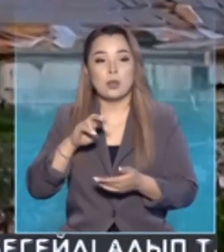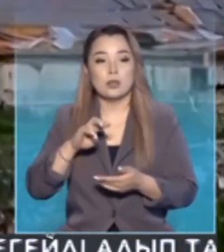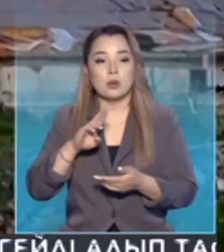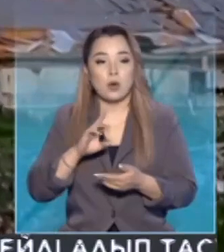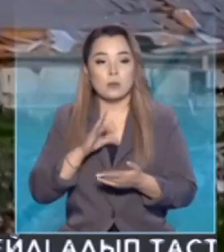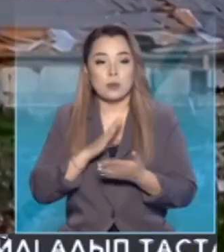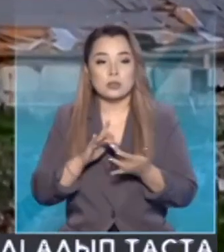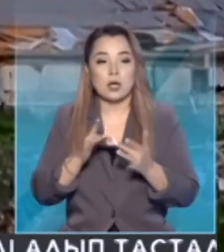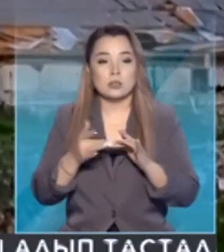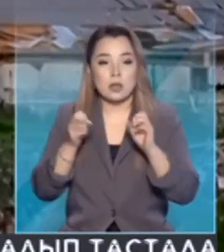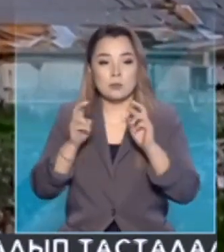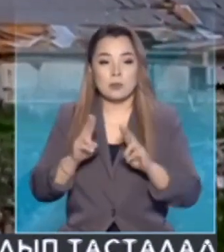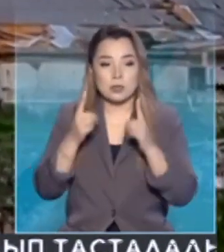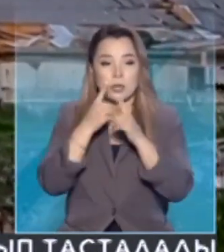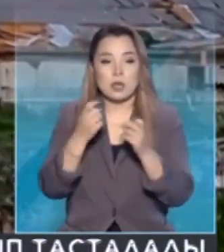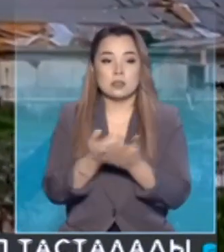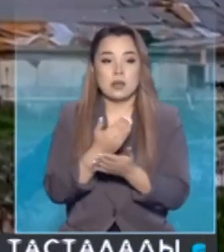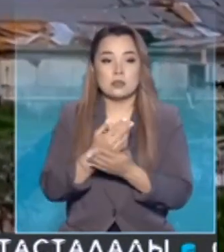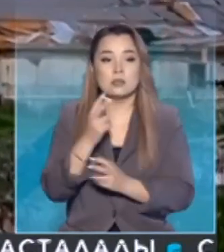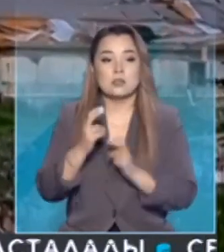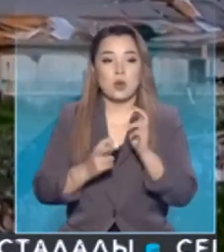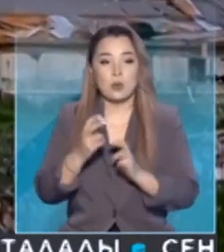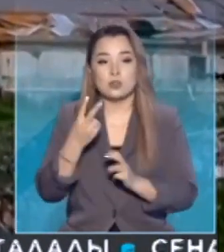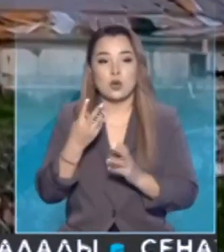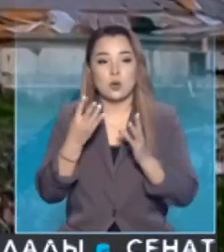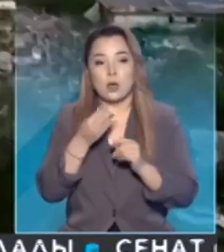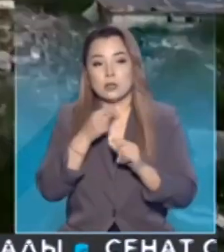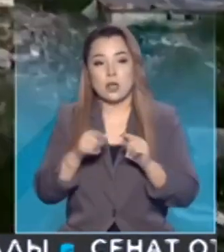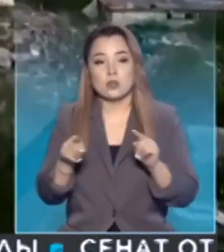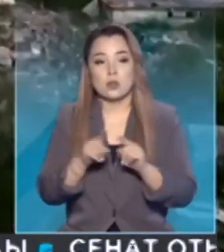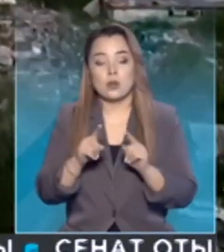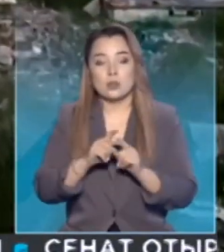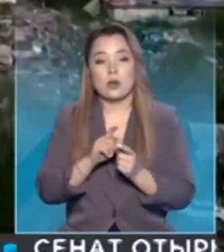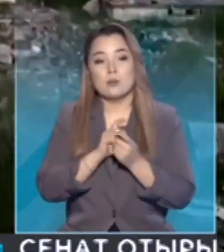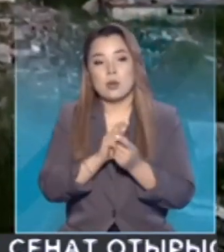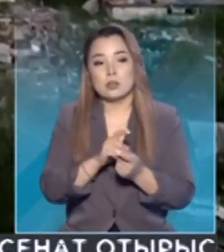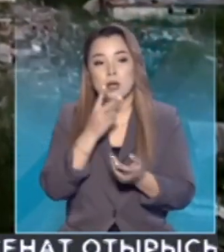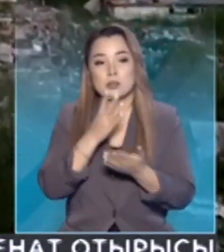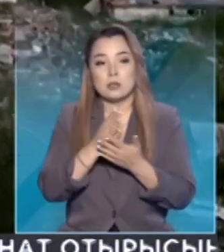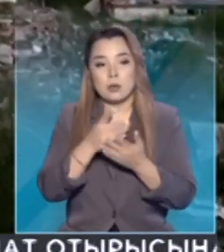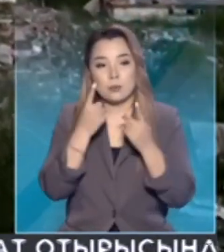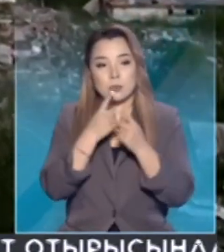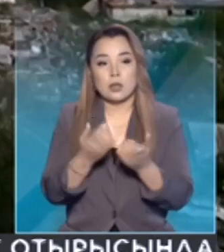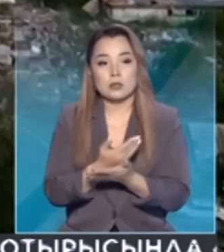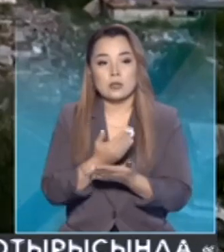арқылы мәлімдеме жасап, зауытта 2 күннен бері қанды шайқас жүріп жатқанын хабарлады.